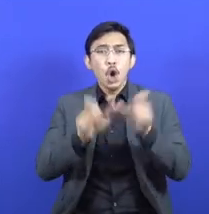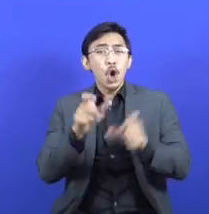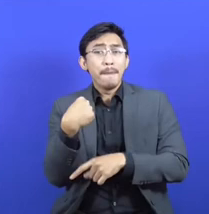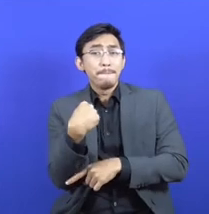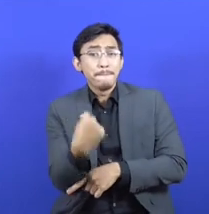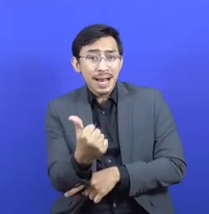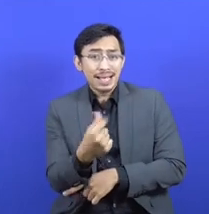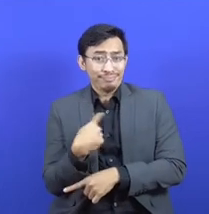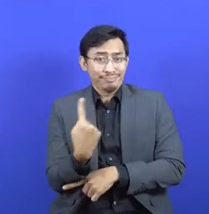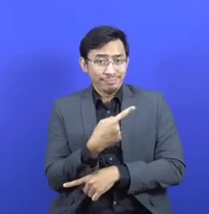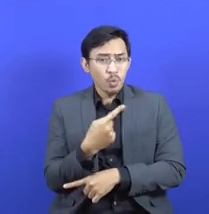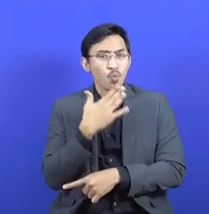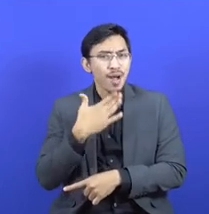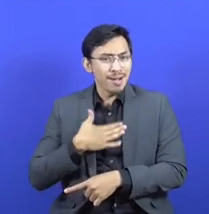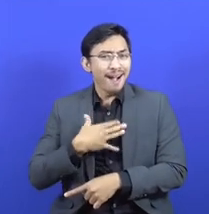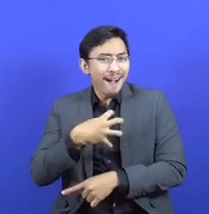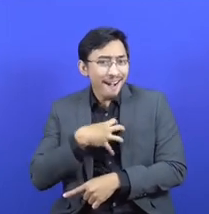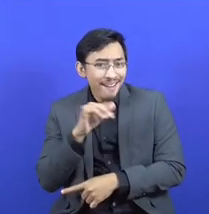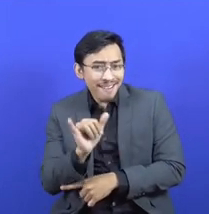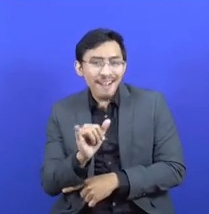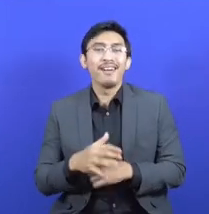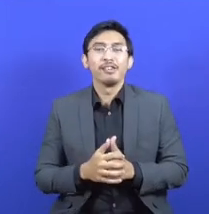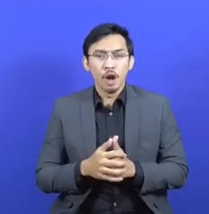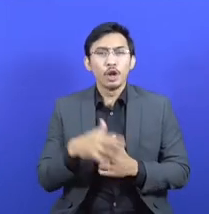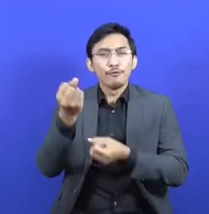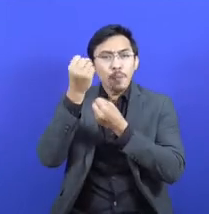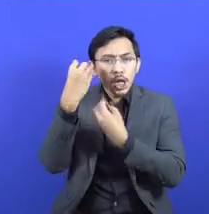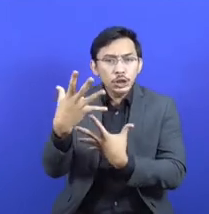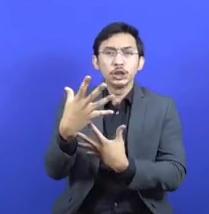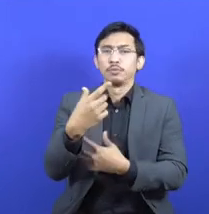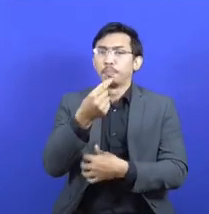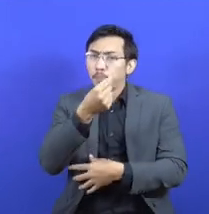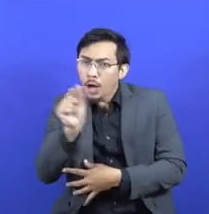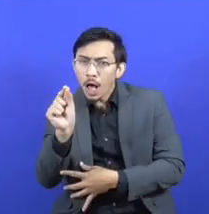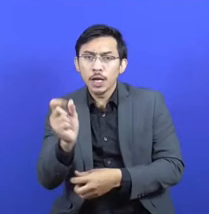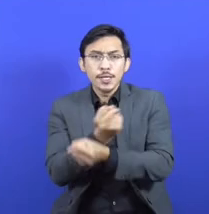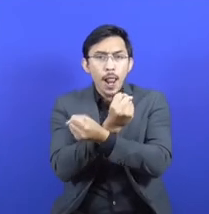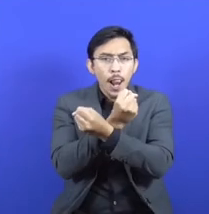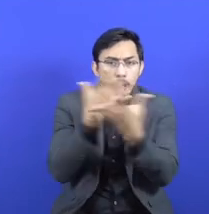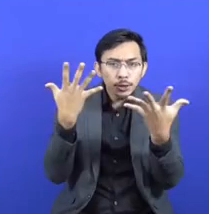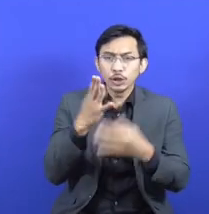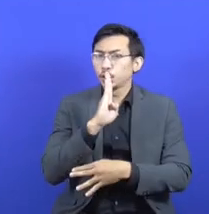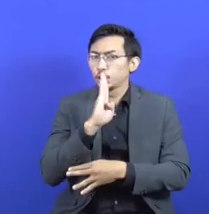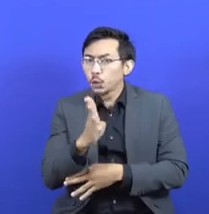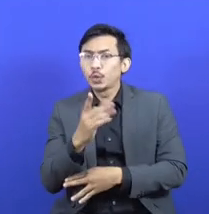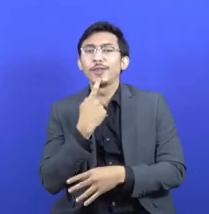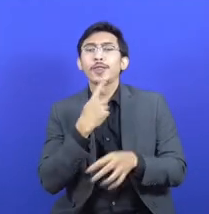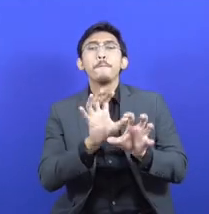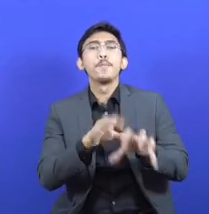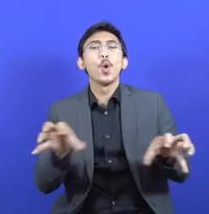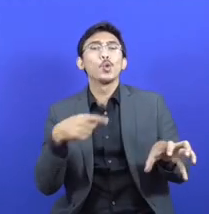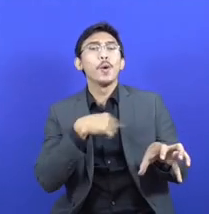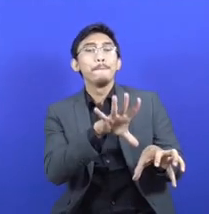ini sebagai konsumen kita tuh ternyata berhak ya dapat informasi yang benar, jelas, dan